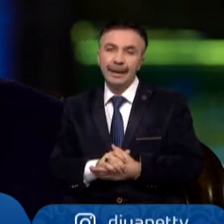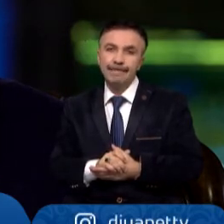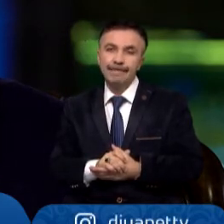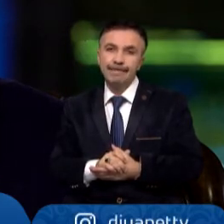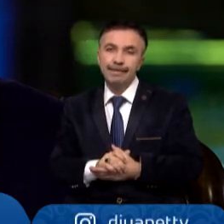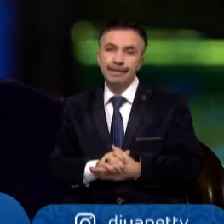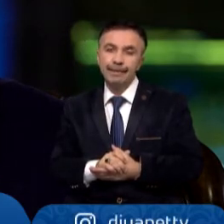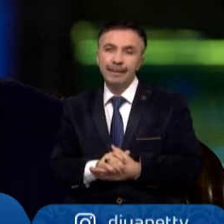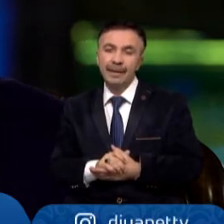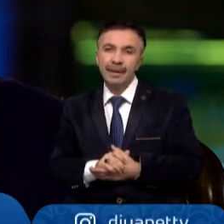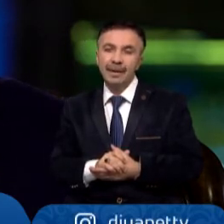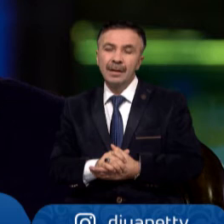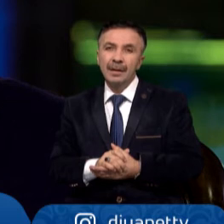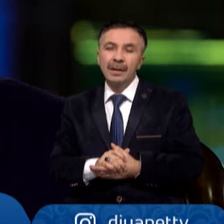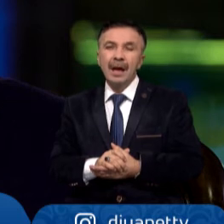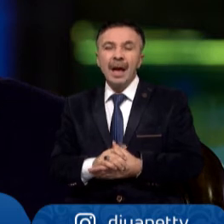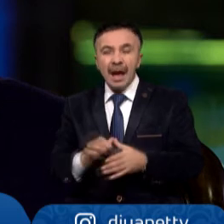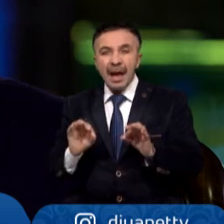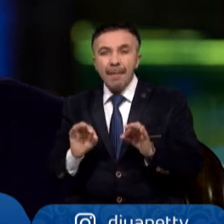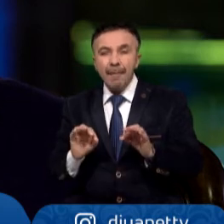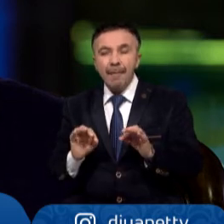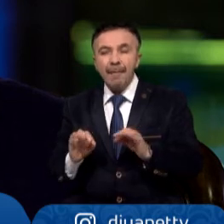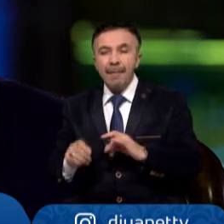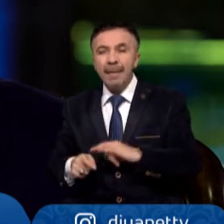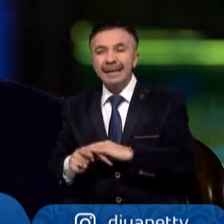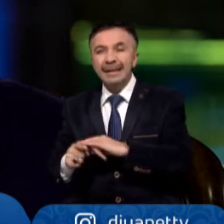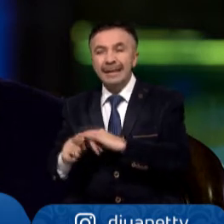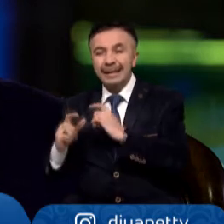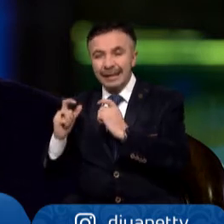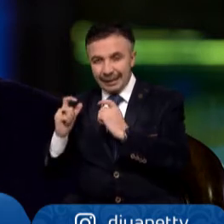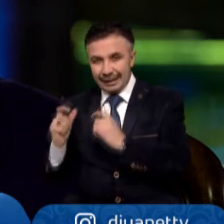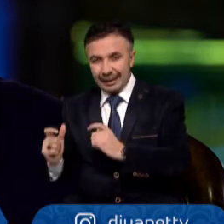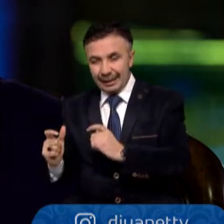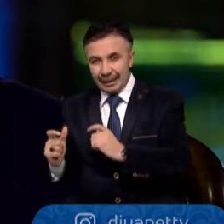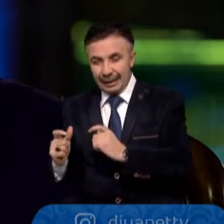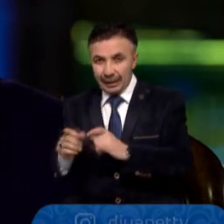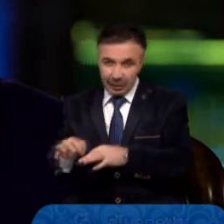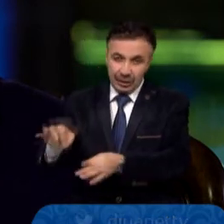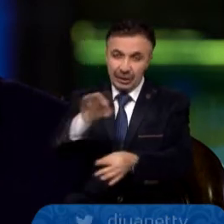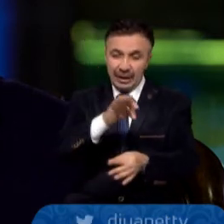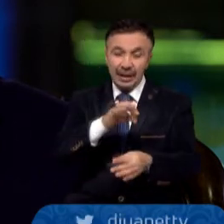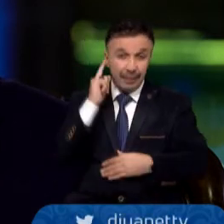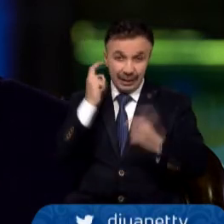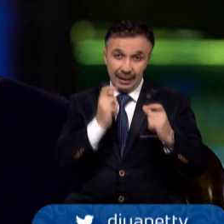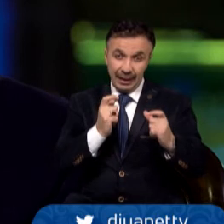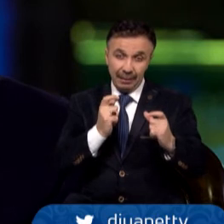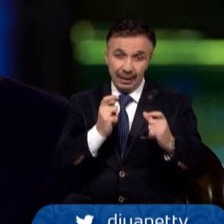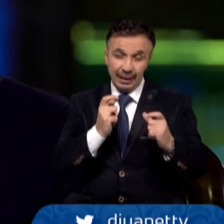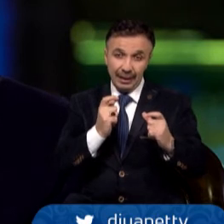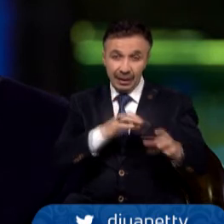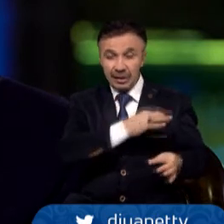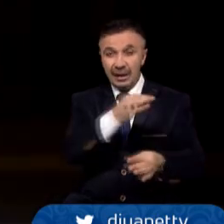her bu Mekkeli muhacirin Medine bir ensarla